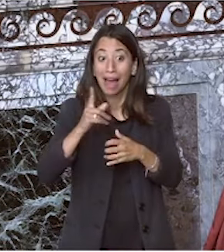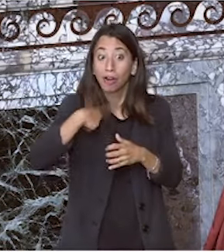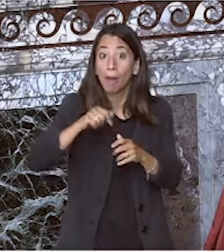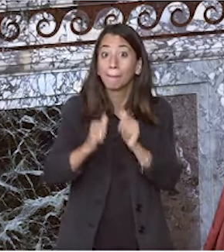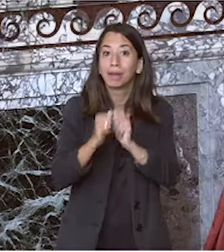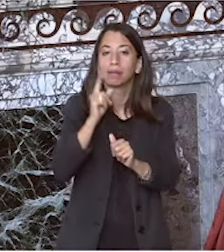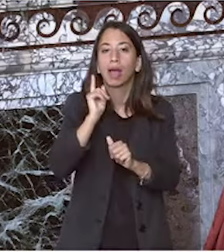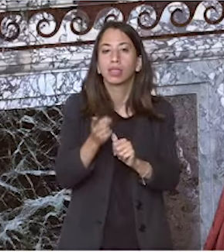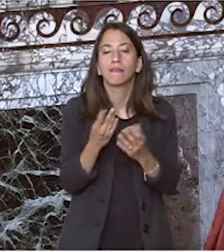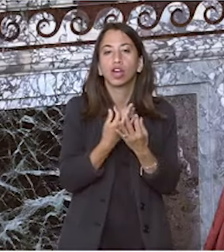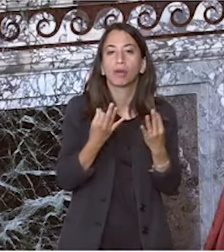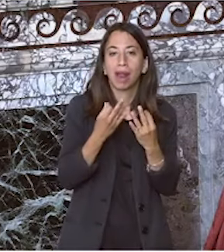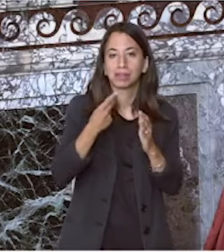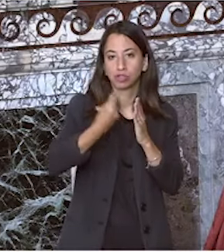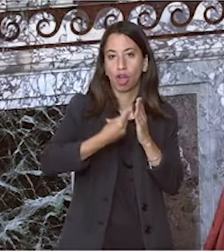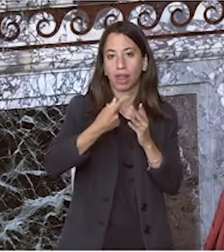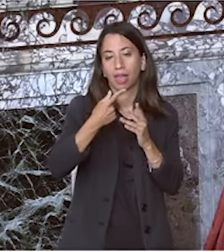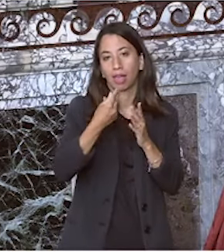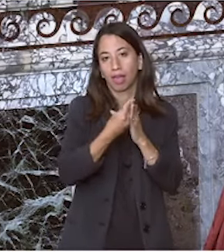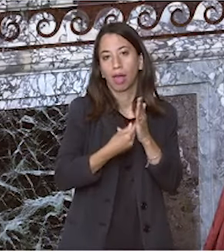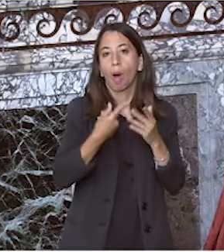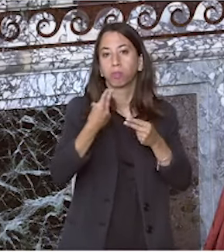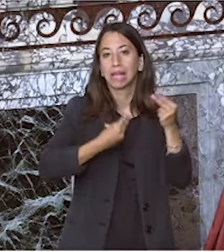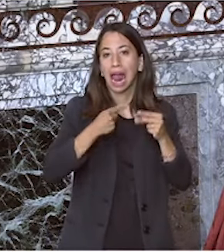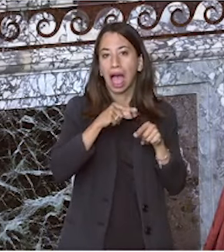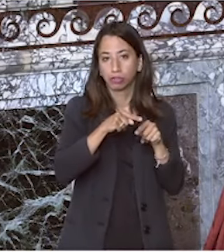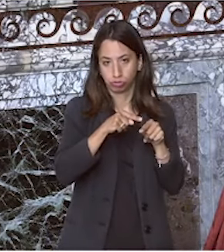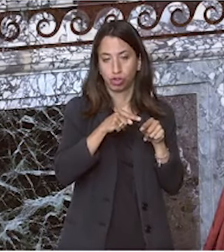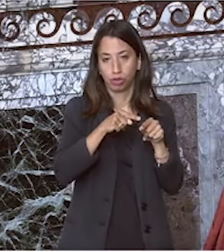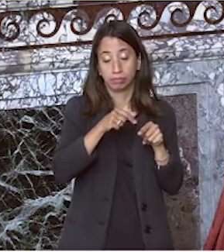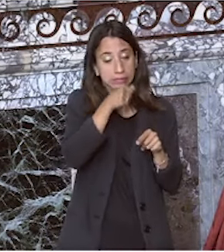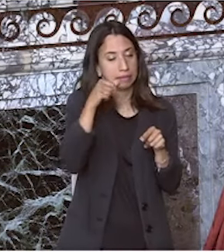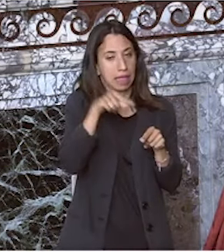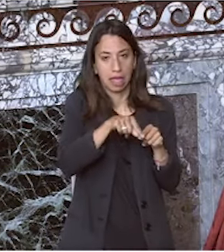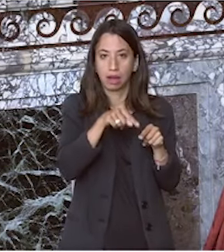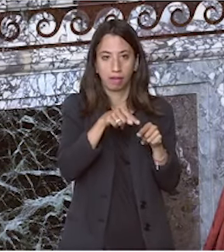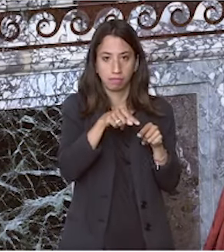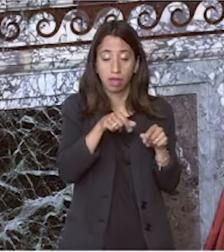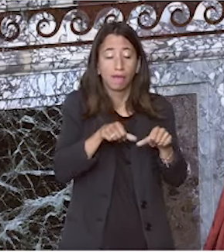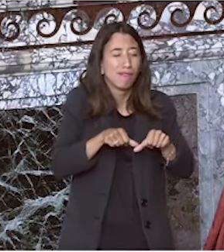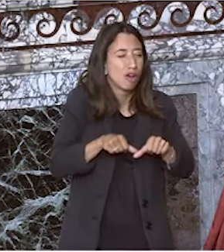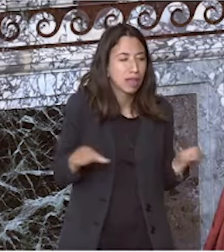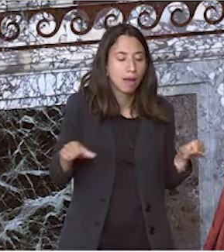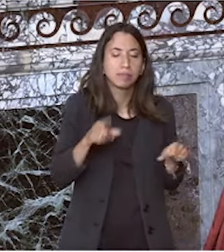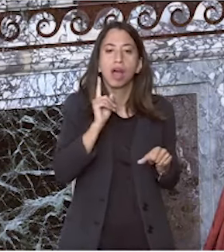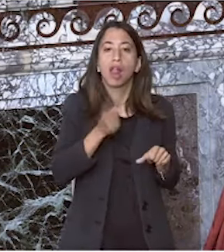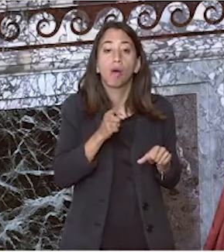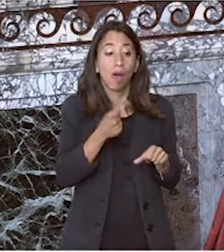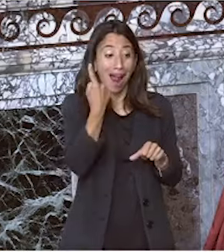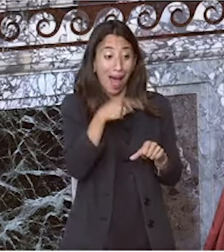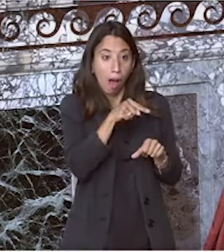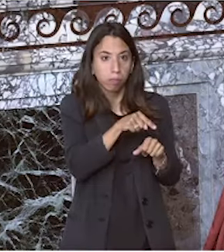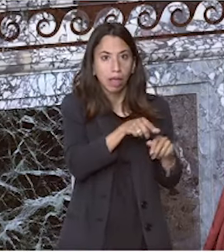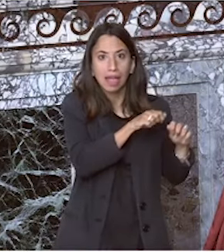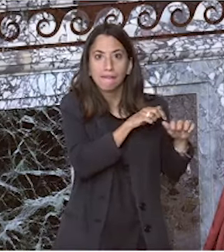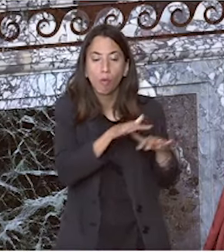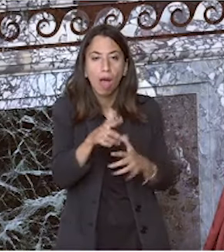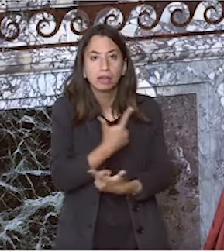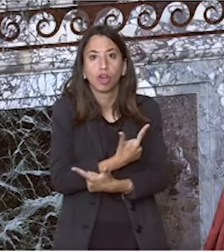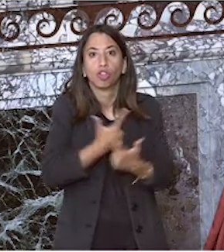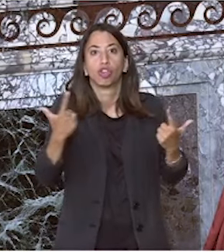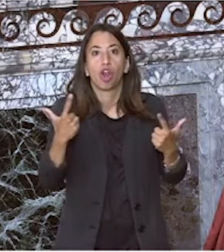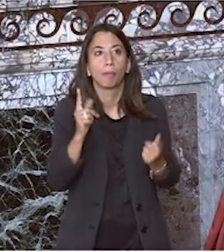bilancio dell'eurosistema dopo l'espansione degli ultimi anni è certamente appropriata, ma è fondamentale che essa non interferisca con